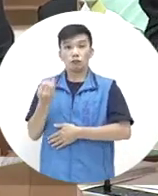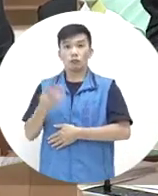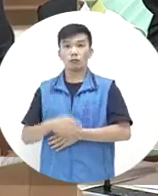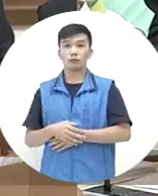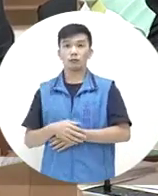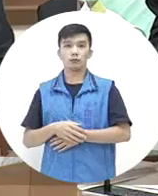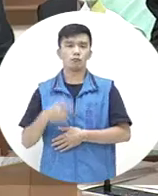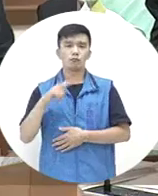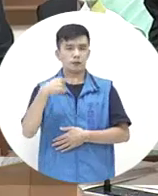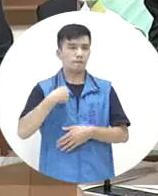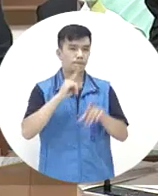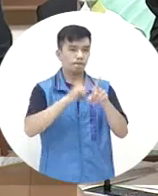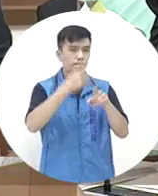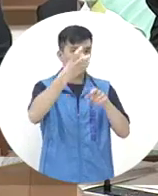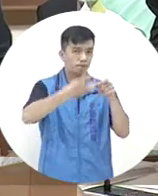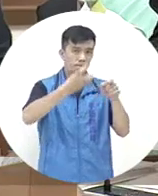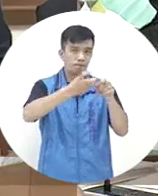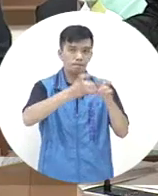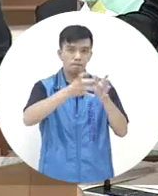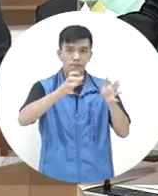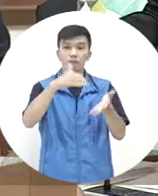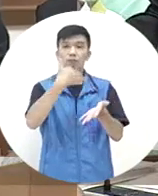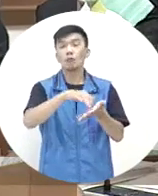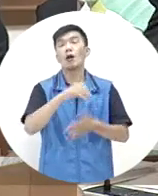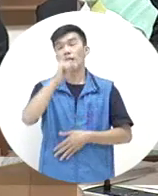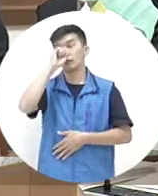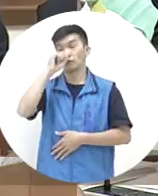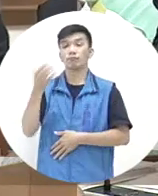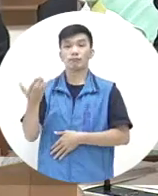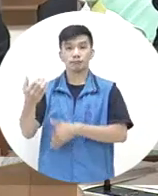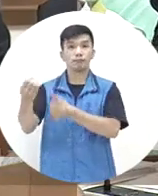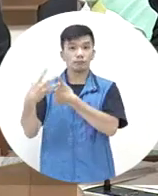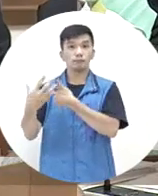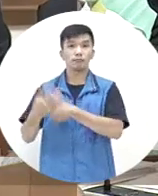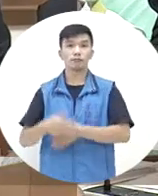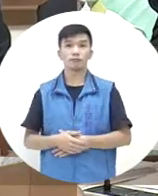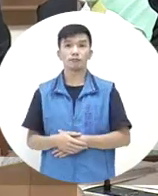来看啦、啊，不是现在目前的数据为主。 那你跟我讲个数字啊？